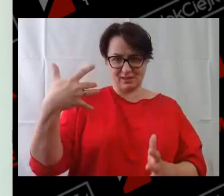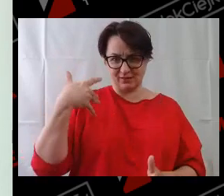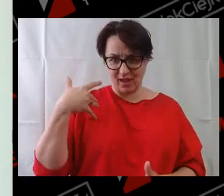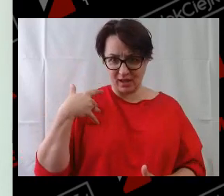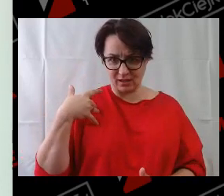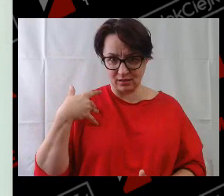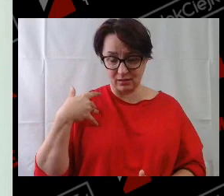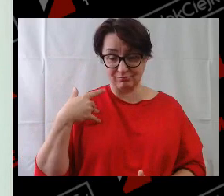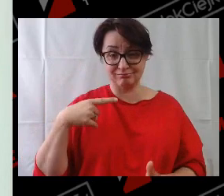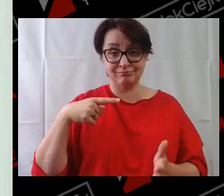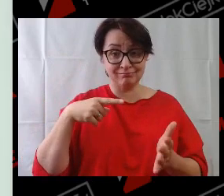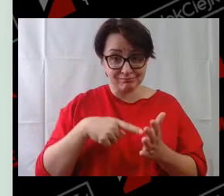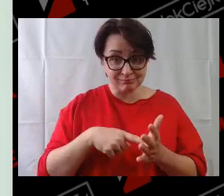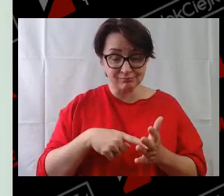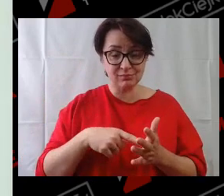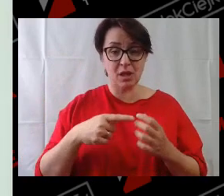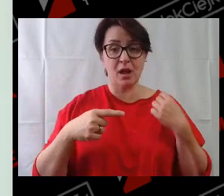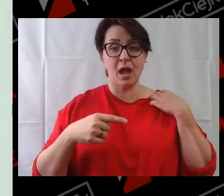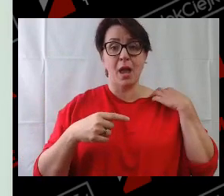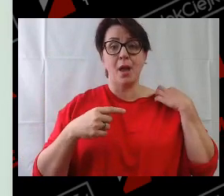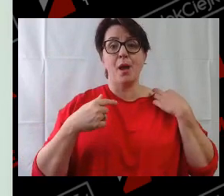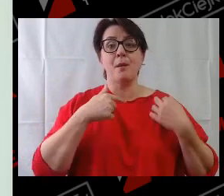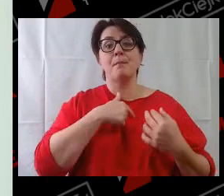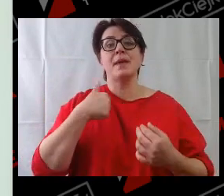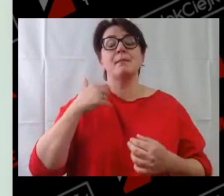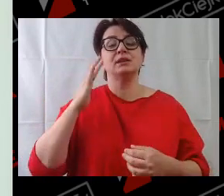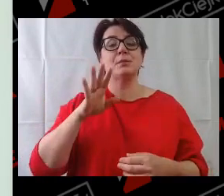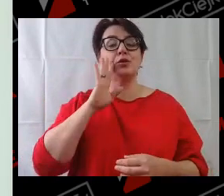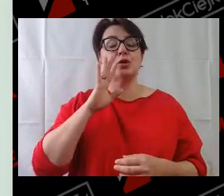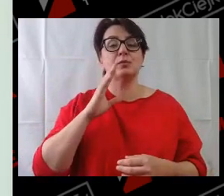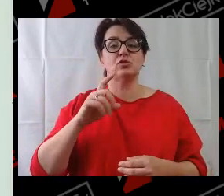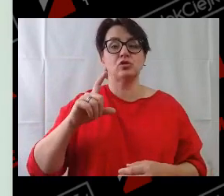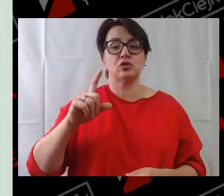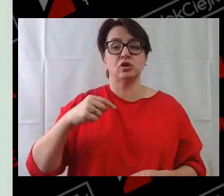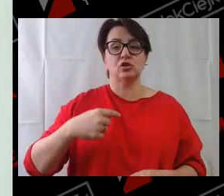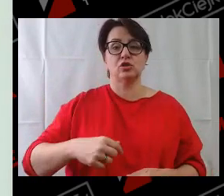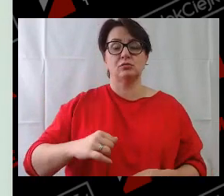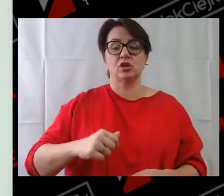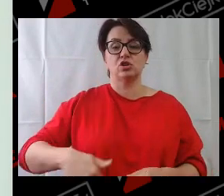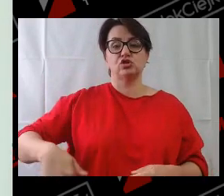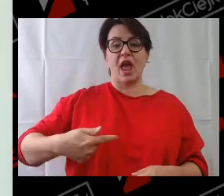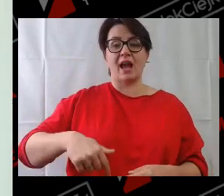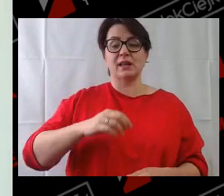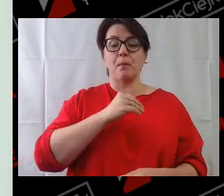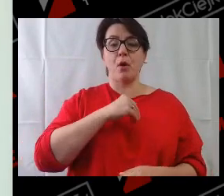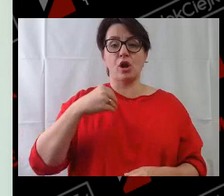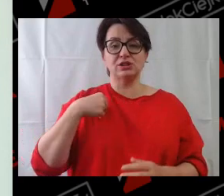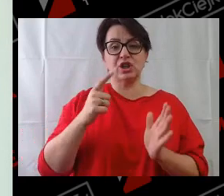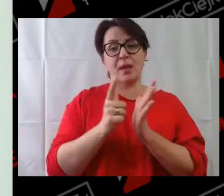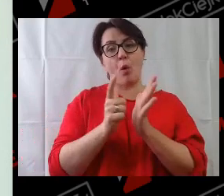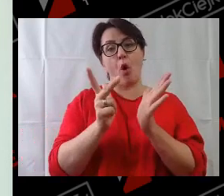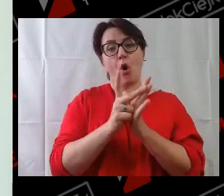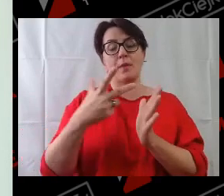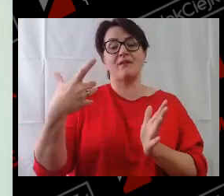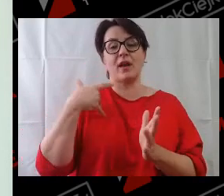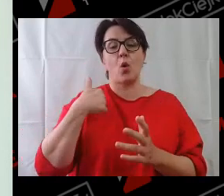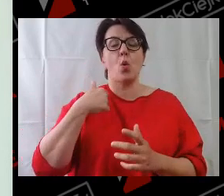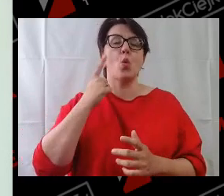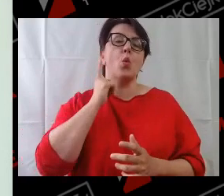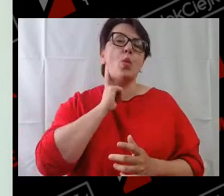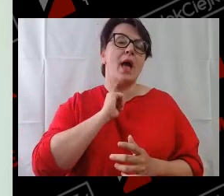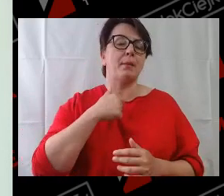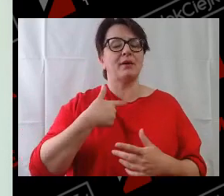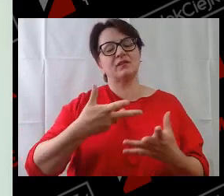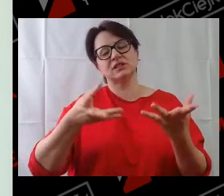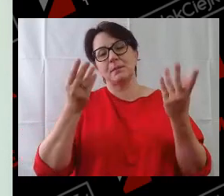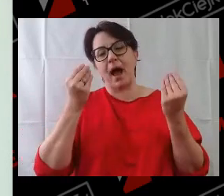będziemy będziemy tak jak Polska szlachta w 1718 udawali że jesteśmy wspaniali tylko